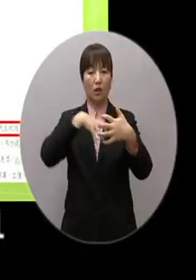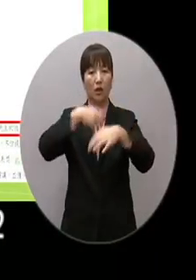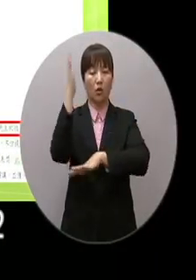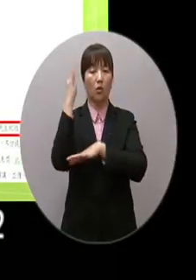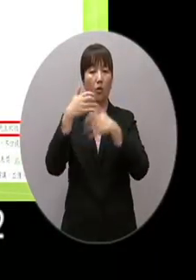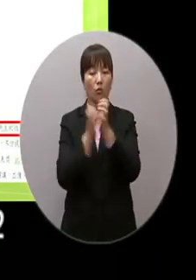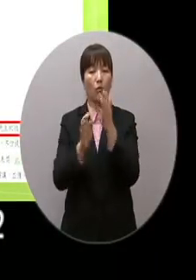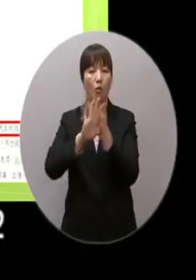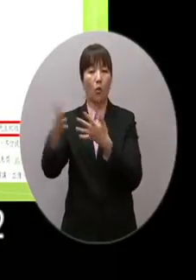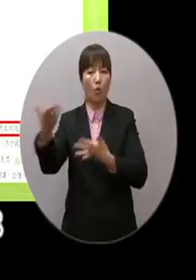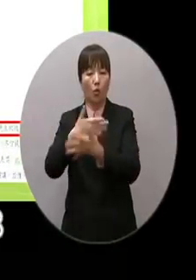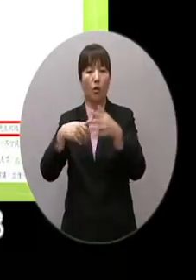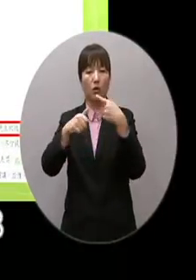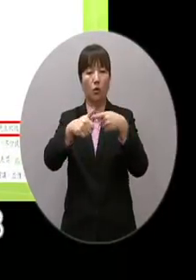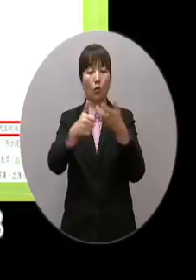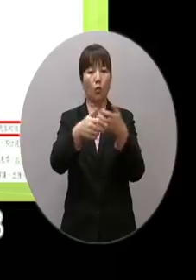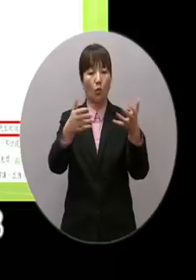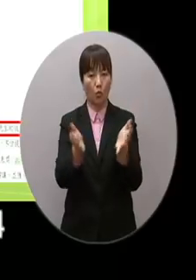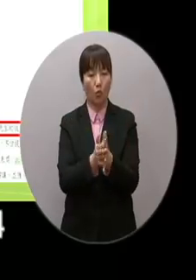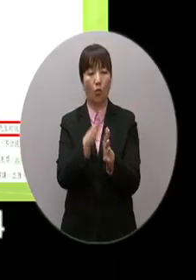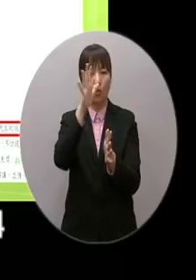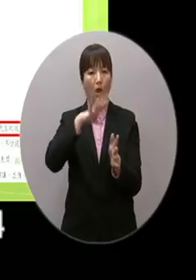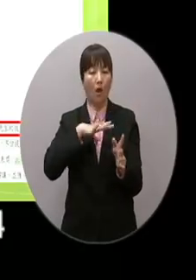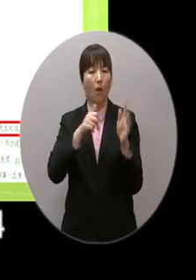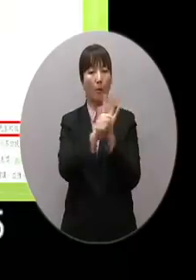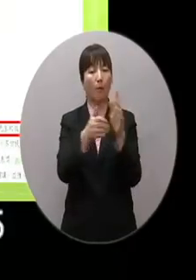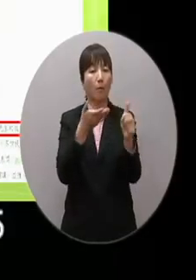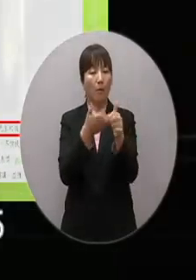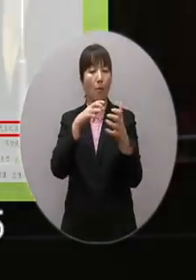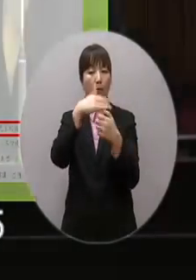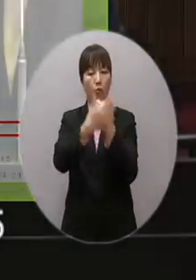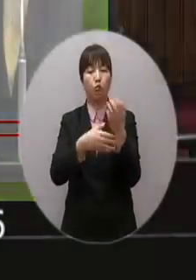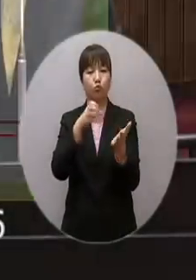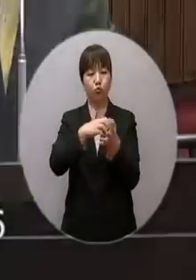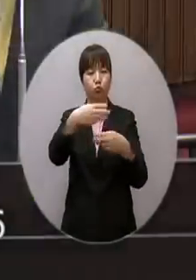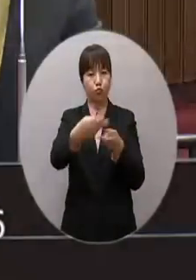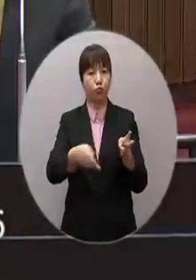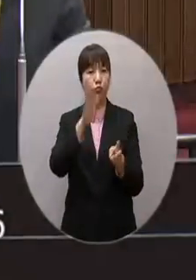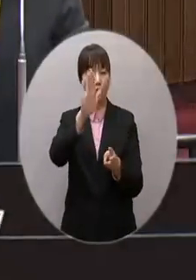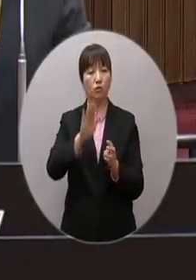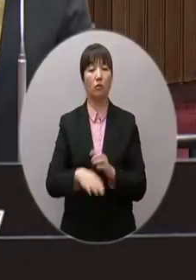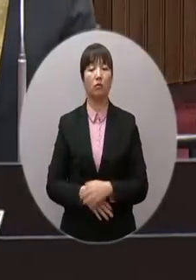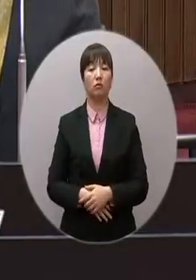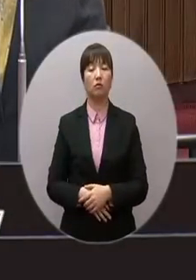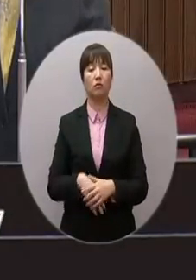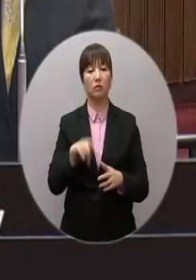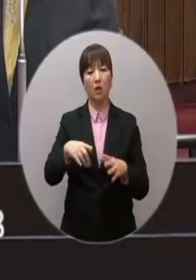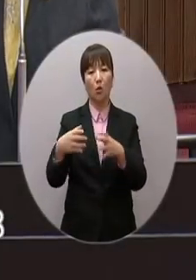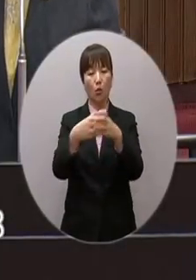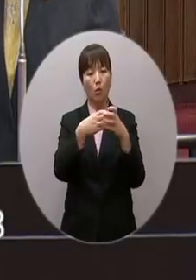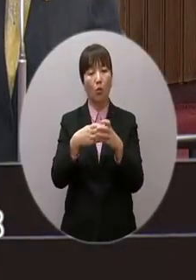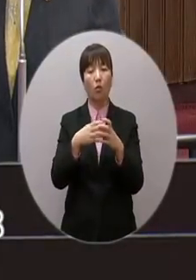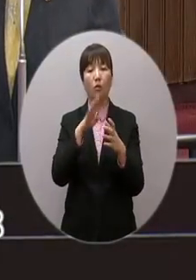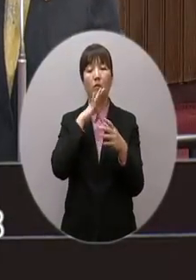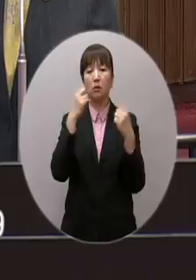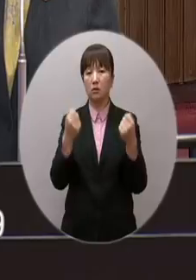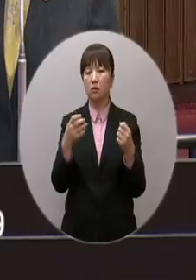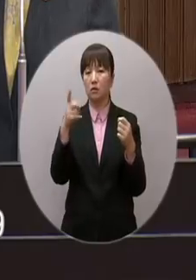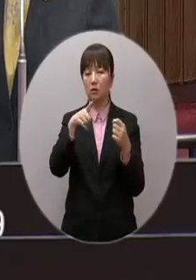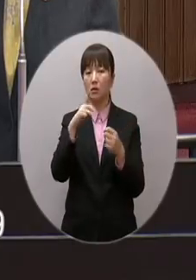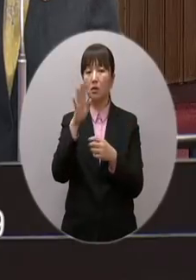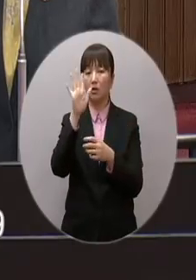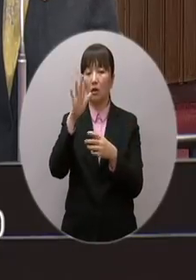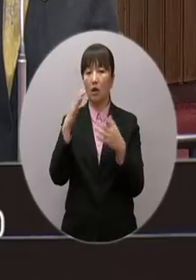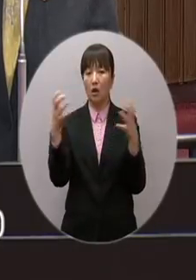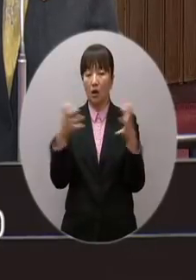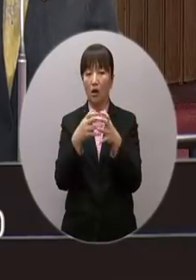政部、外交部、教育部都有做师资培育的保证班。部长，这个团体他是不是一个合格的